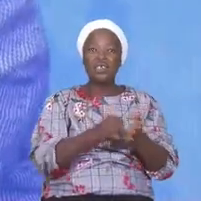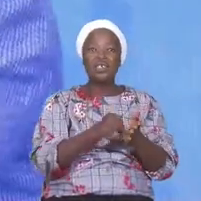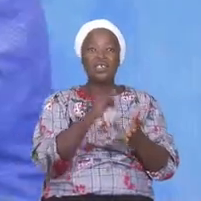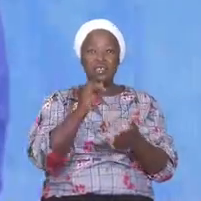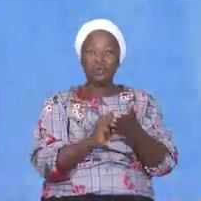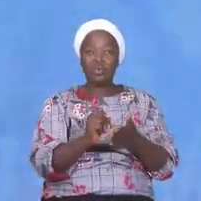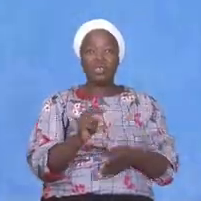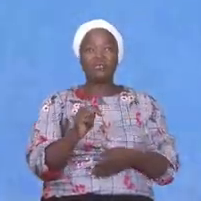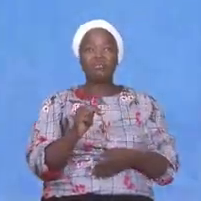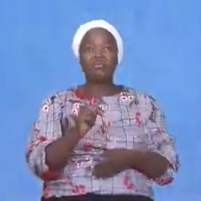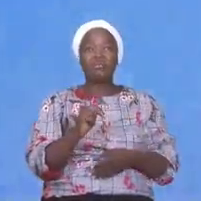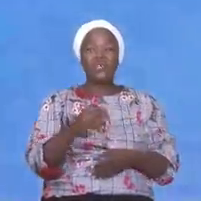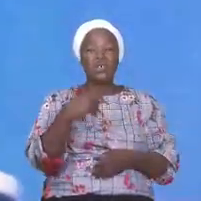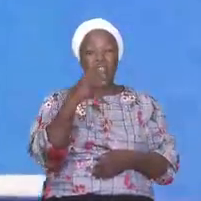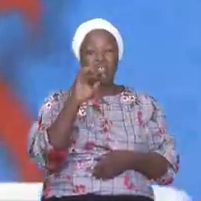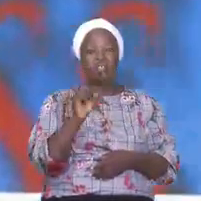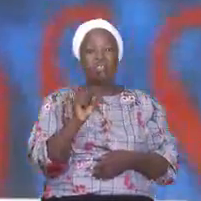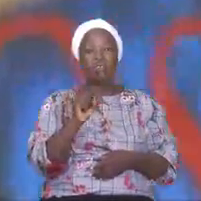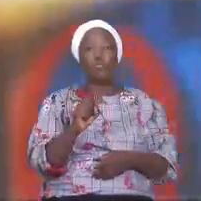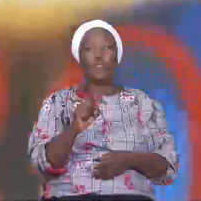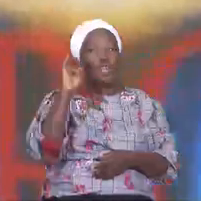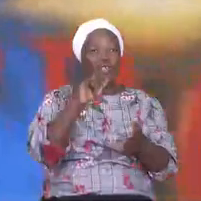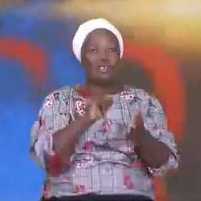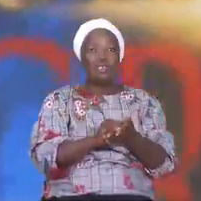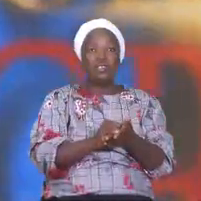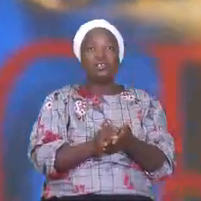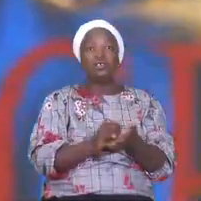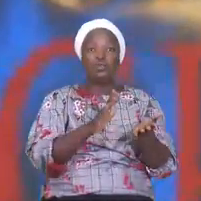c'est écrit. Et comme il est écrit,